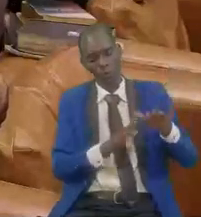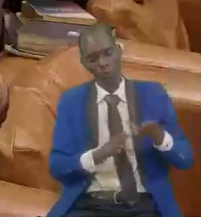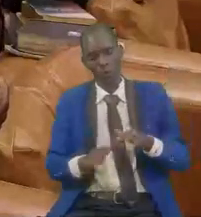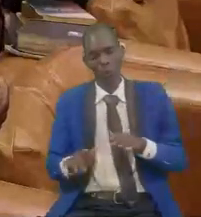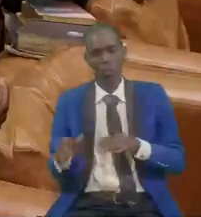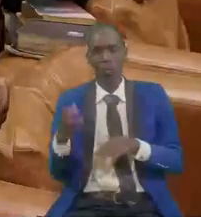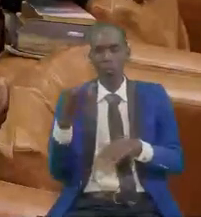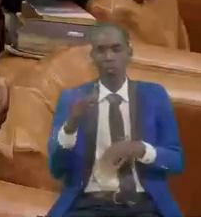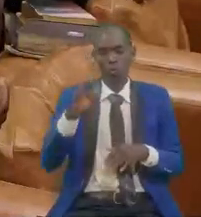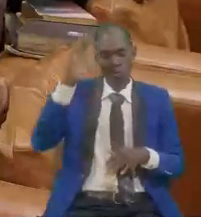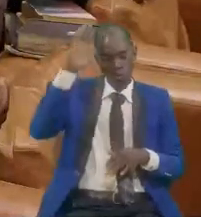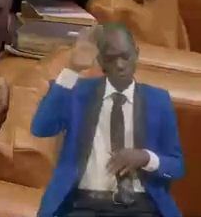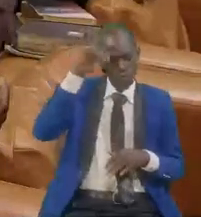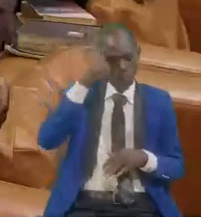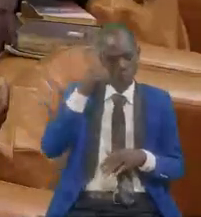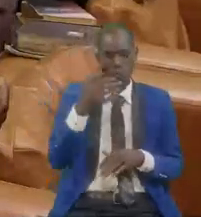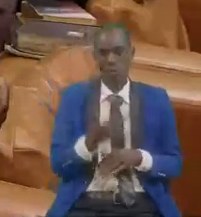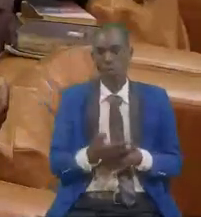le déluge,